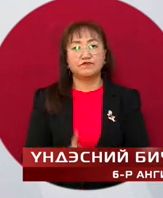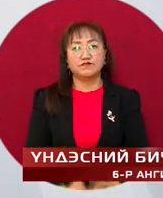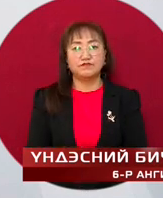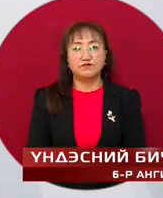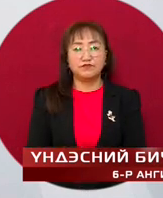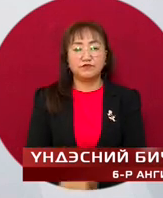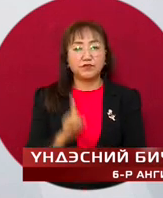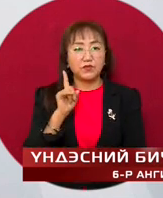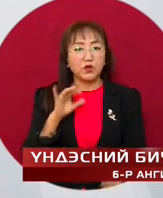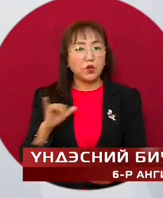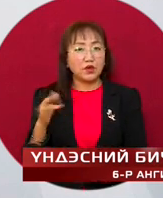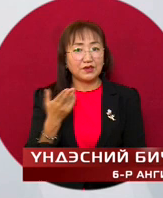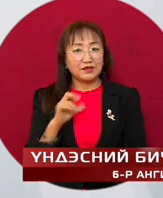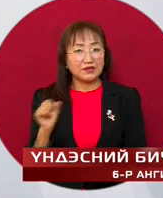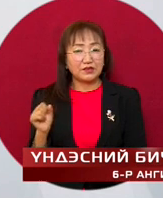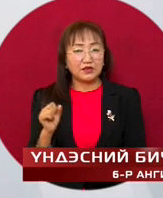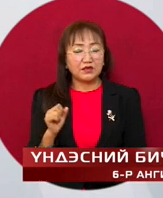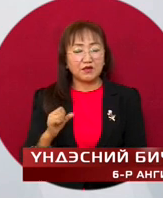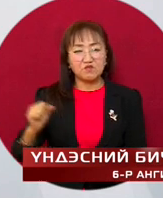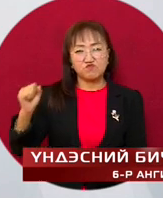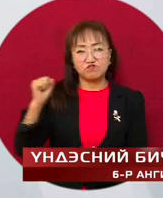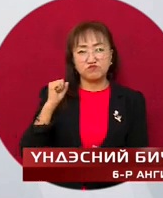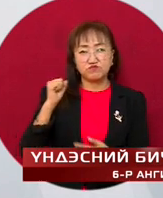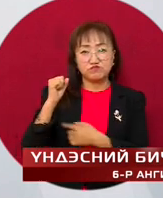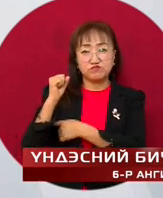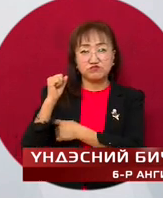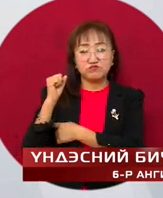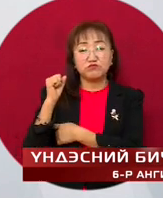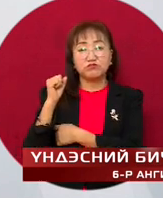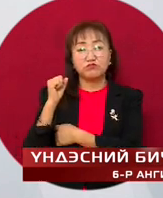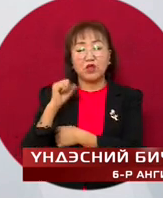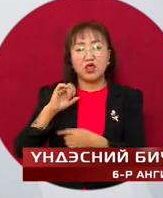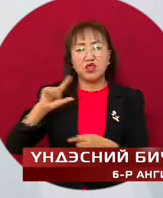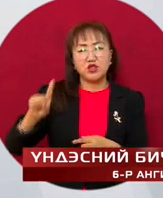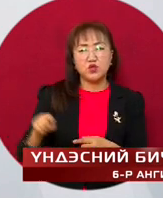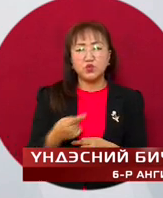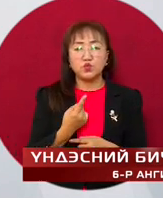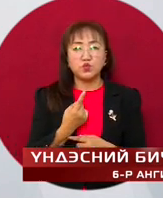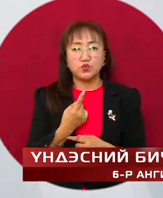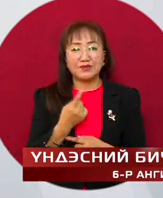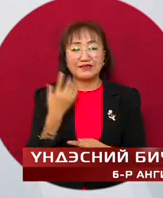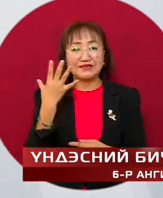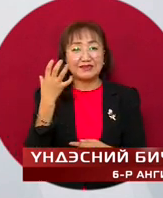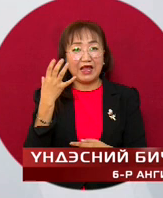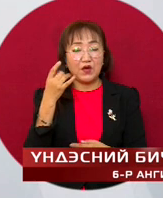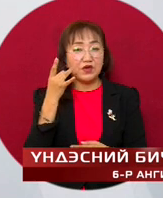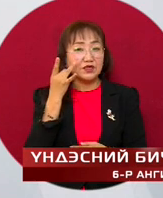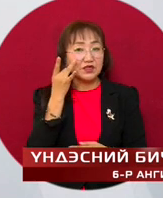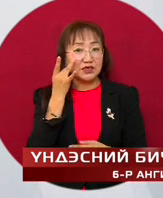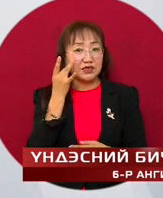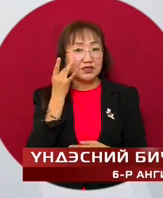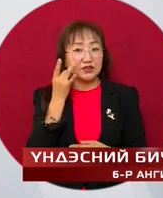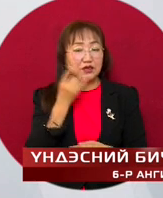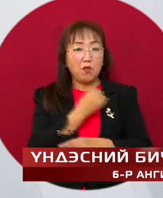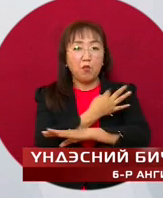Нэг удаа бусдаас бяр чадлаараа илүү таван эр